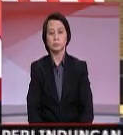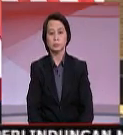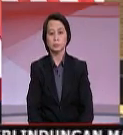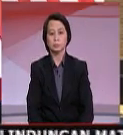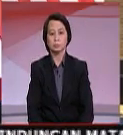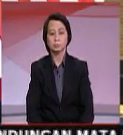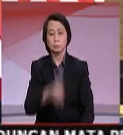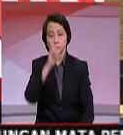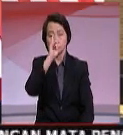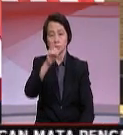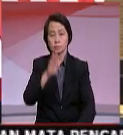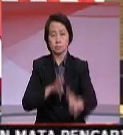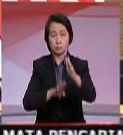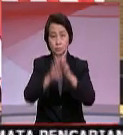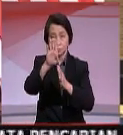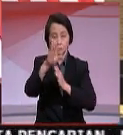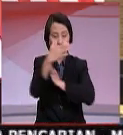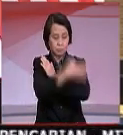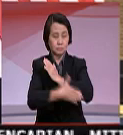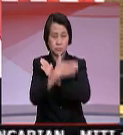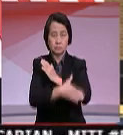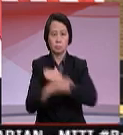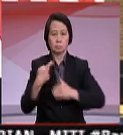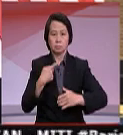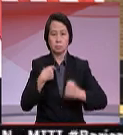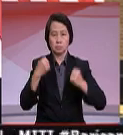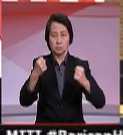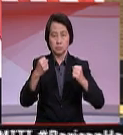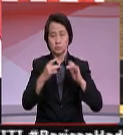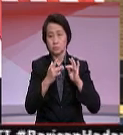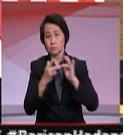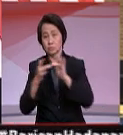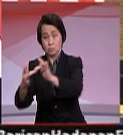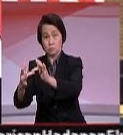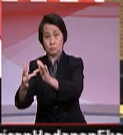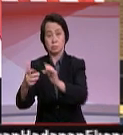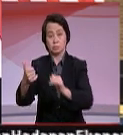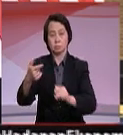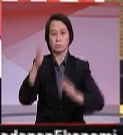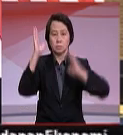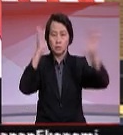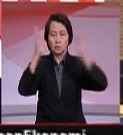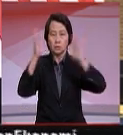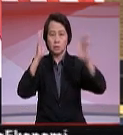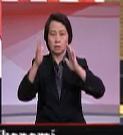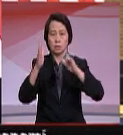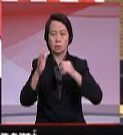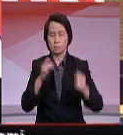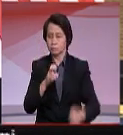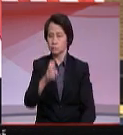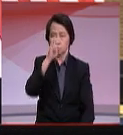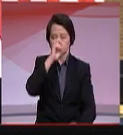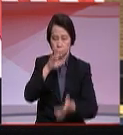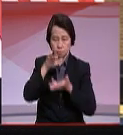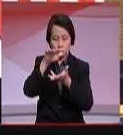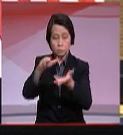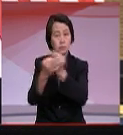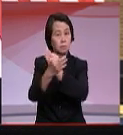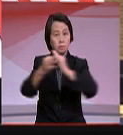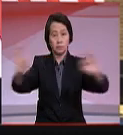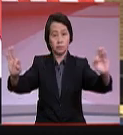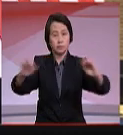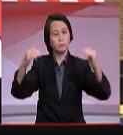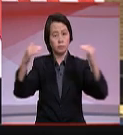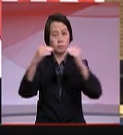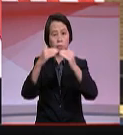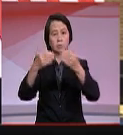Truly, as a developing country with strong global linkages, Malaysia is a firm believer of free,